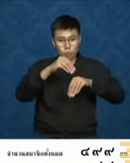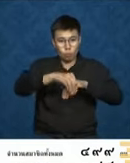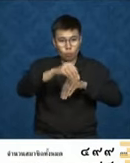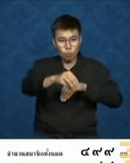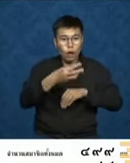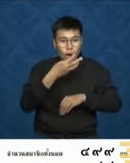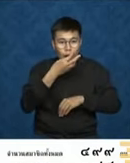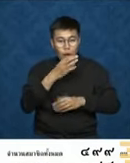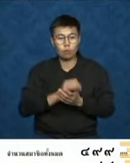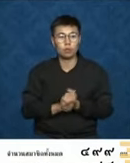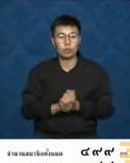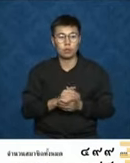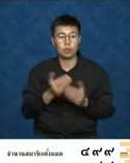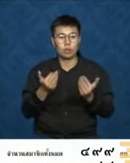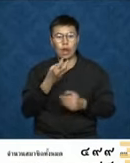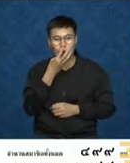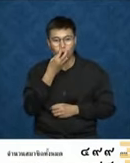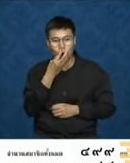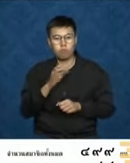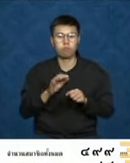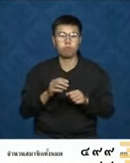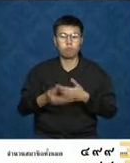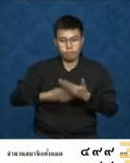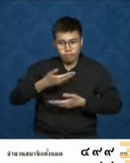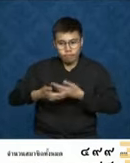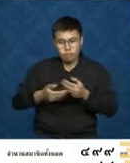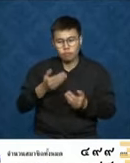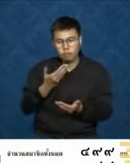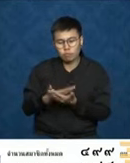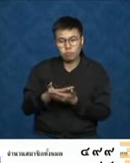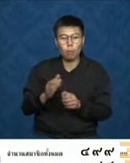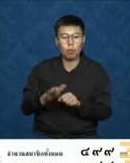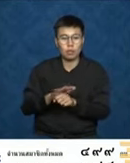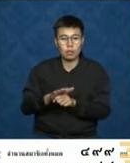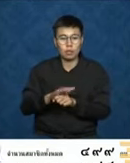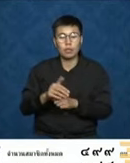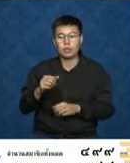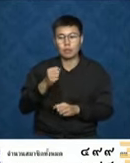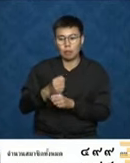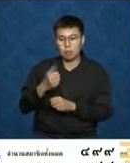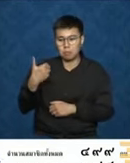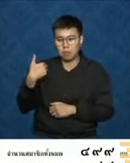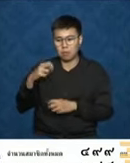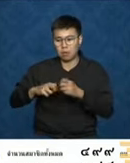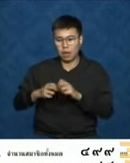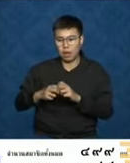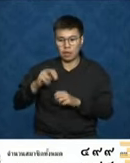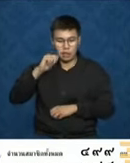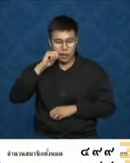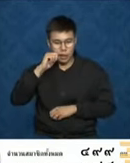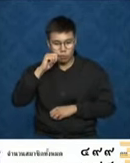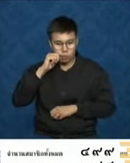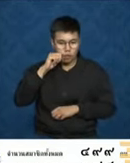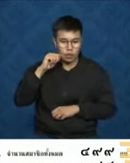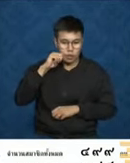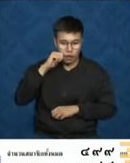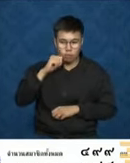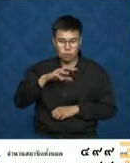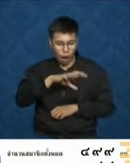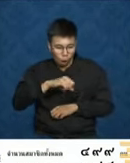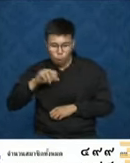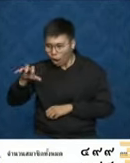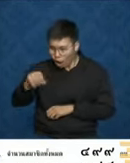ที่พออยู่ได้ในขณะนี้ทำให้หลายๆพื้นที่เกิดการแย่งน้ำกันแล้วเขาก็มีอาชีพเดียวครับเป็นรายได้หลักของ